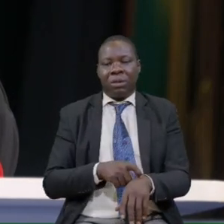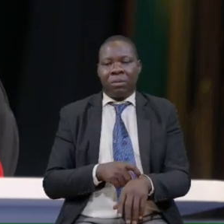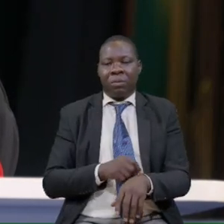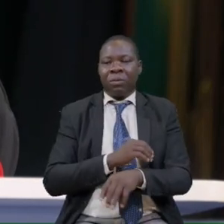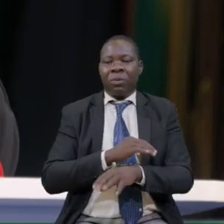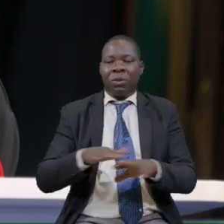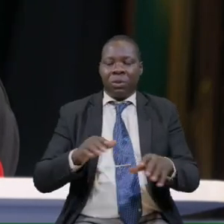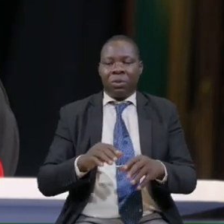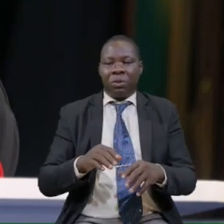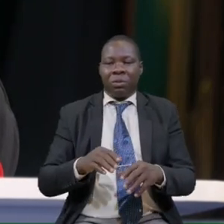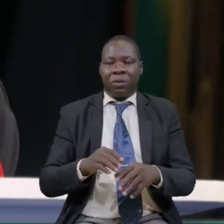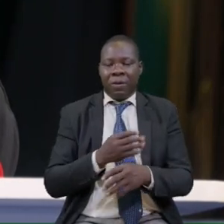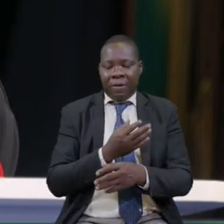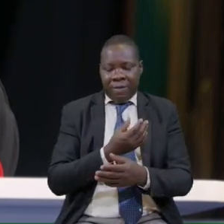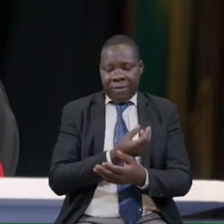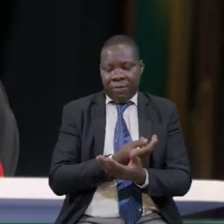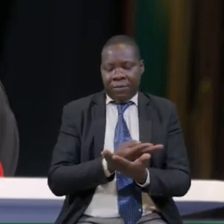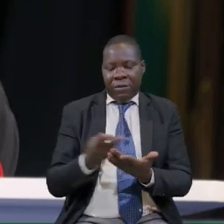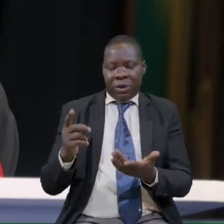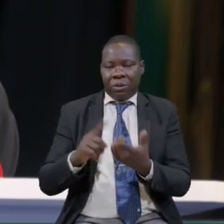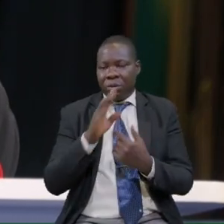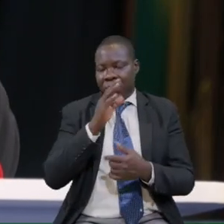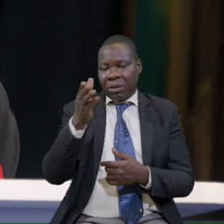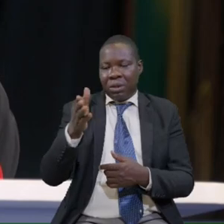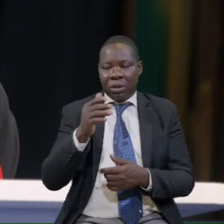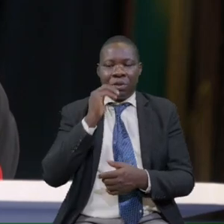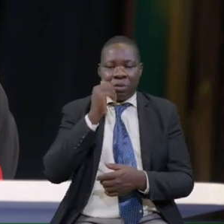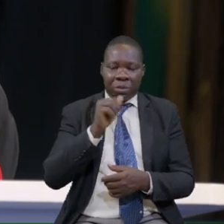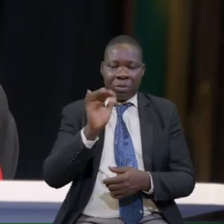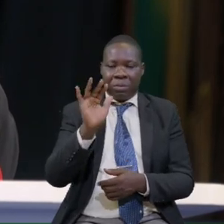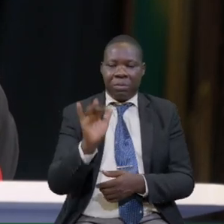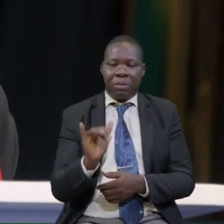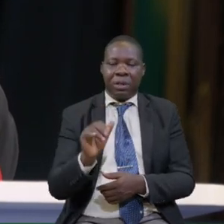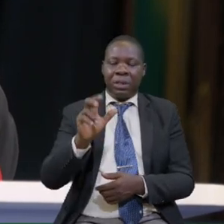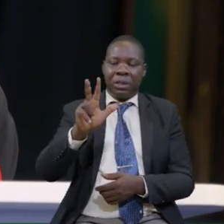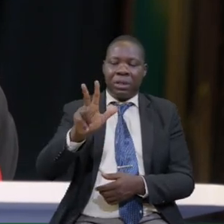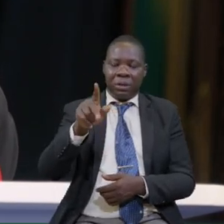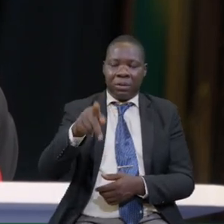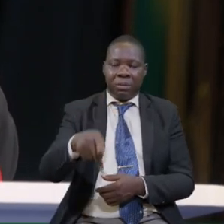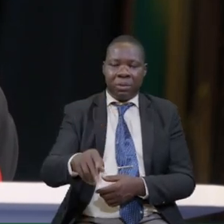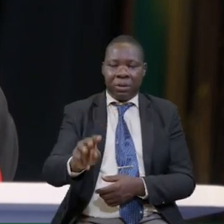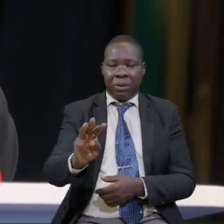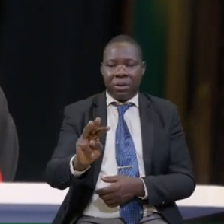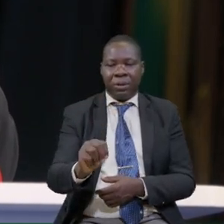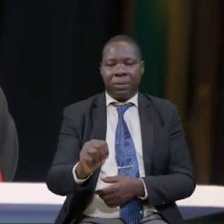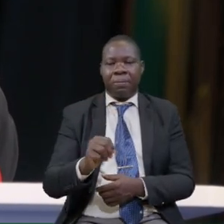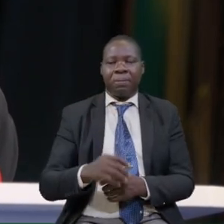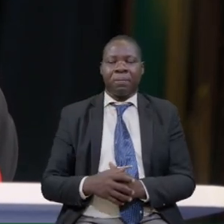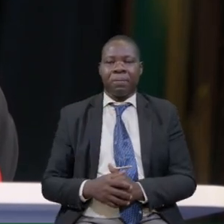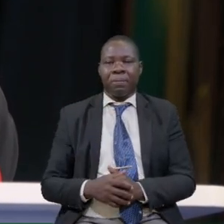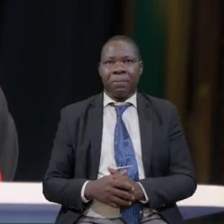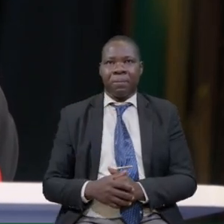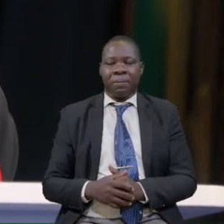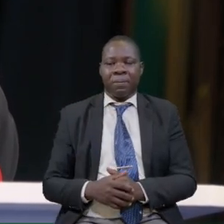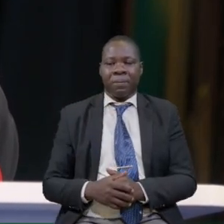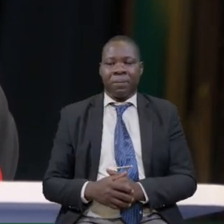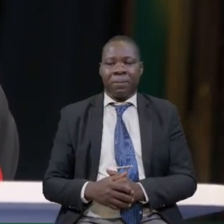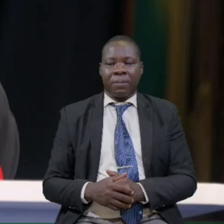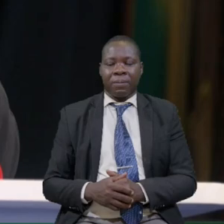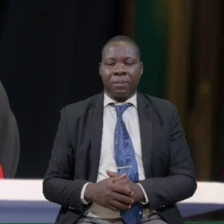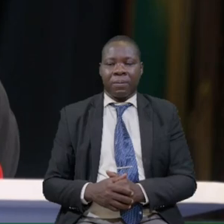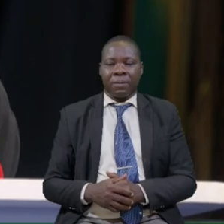fournir vos coordonnées. Ne manquez pas d'être là demain à